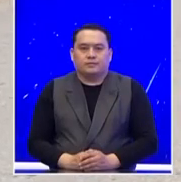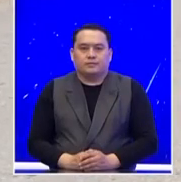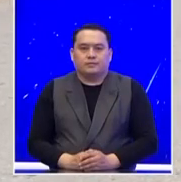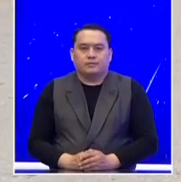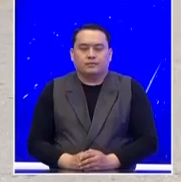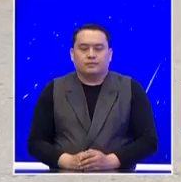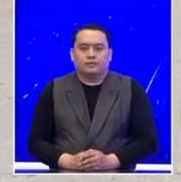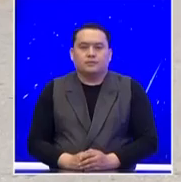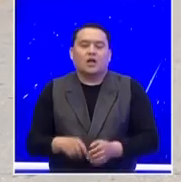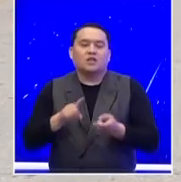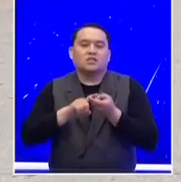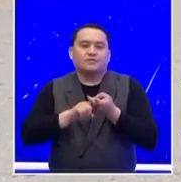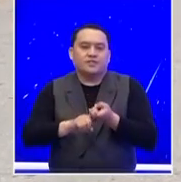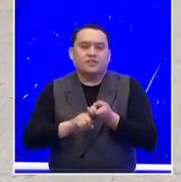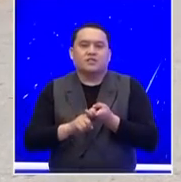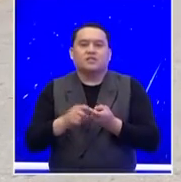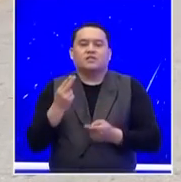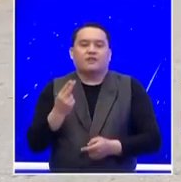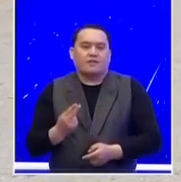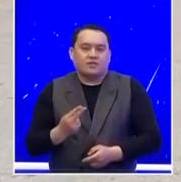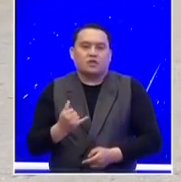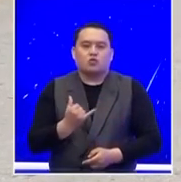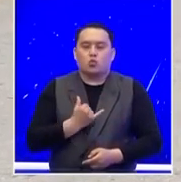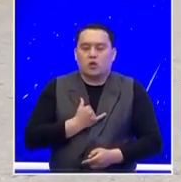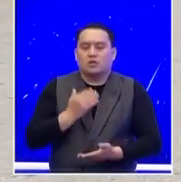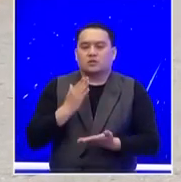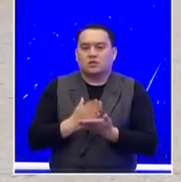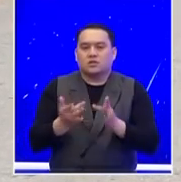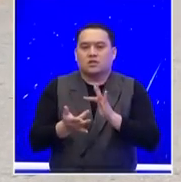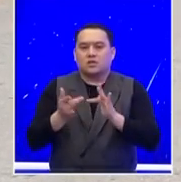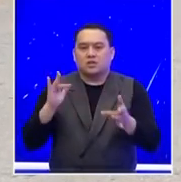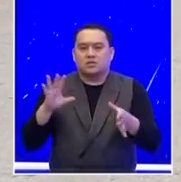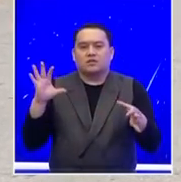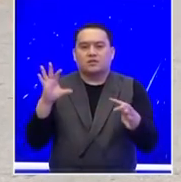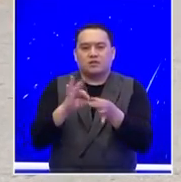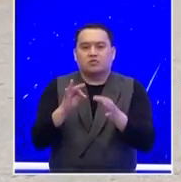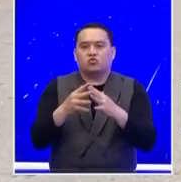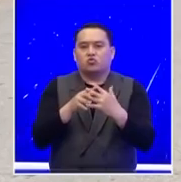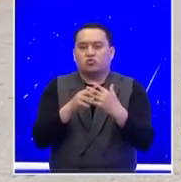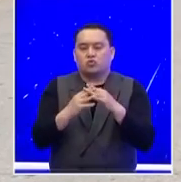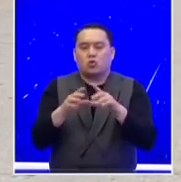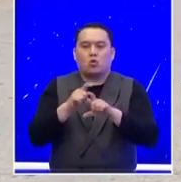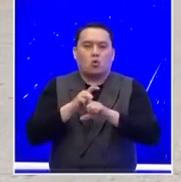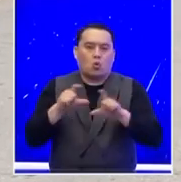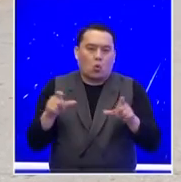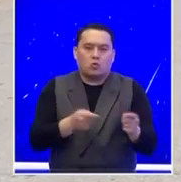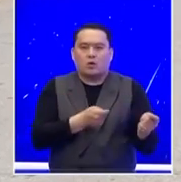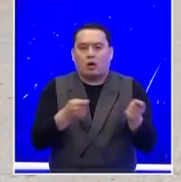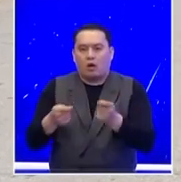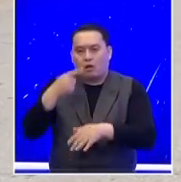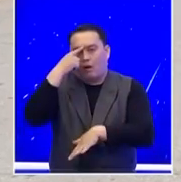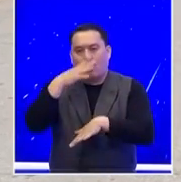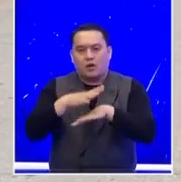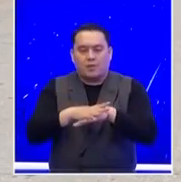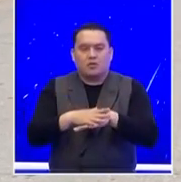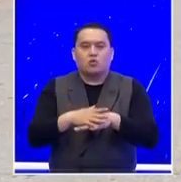В связи с цифровизацией мы проводим интернет в поселок. В первую очередь интернет-соединением будут охвачены школы, фельдшерско-акушерские пункты, акимат. В этом году